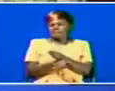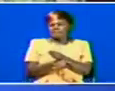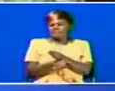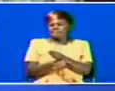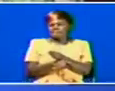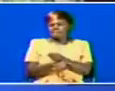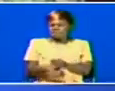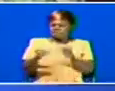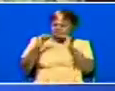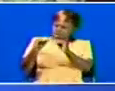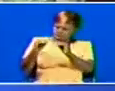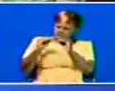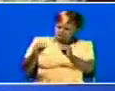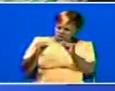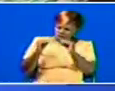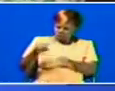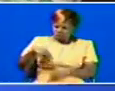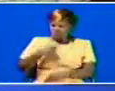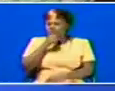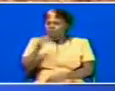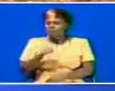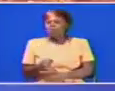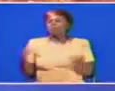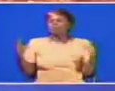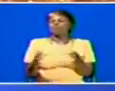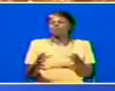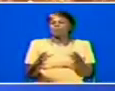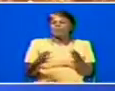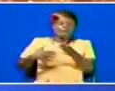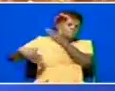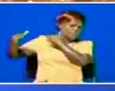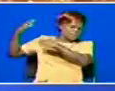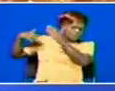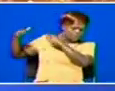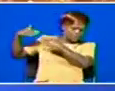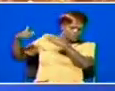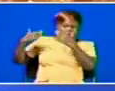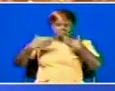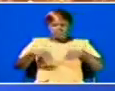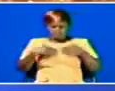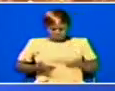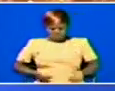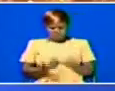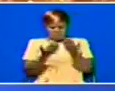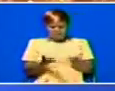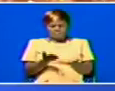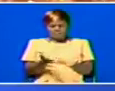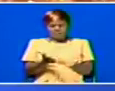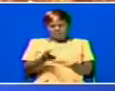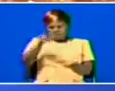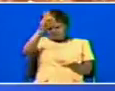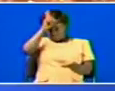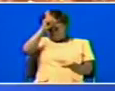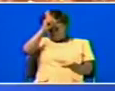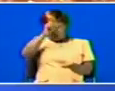waliweza kuchanua sisi wasee wa raia. Nyumae ilikuwa watu wakisaa huko, mtu anaenda pamoja